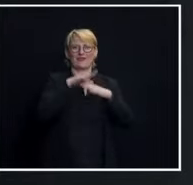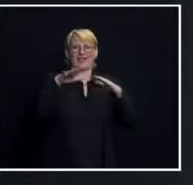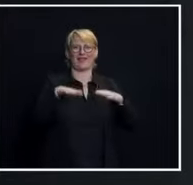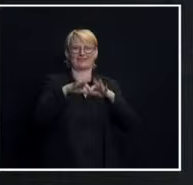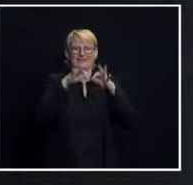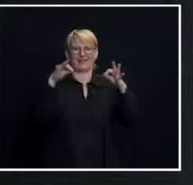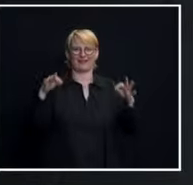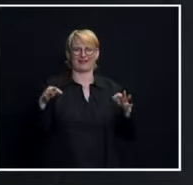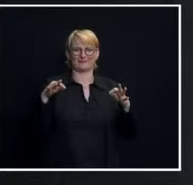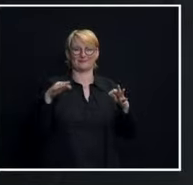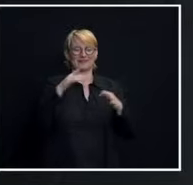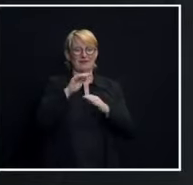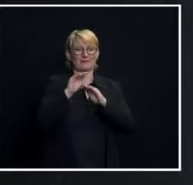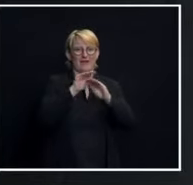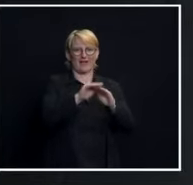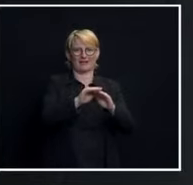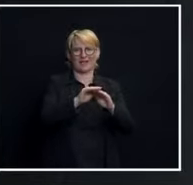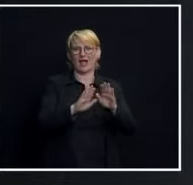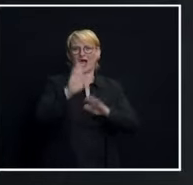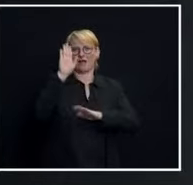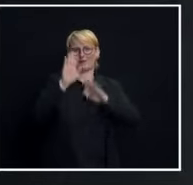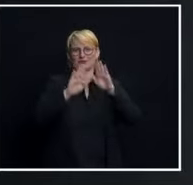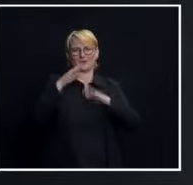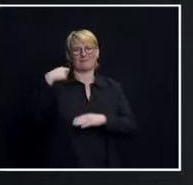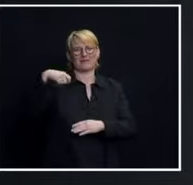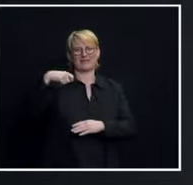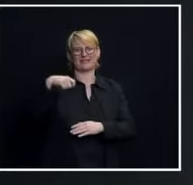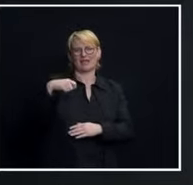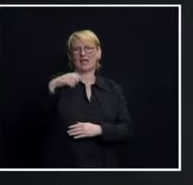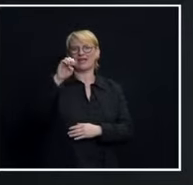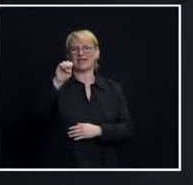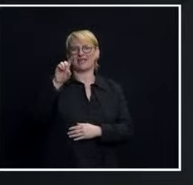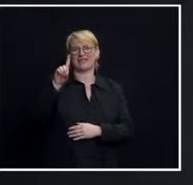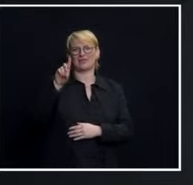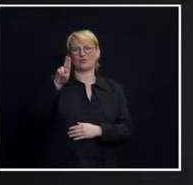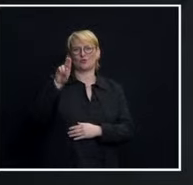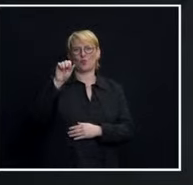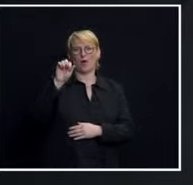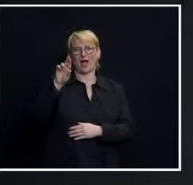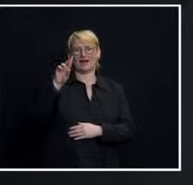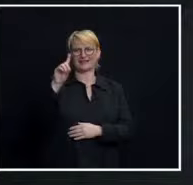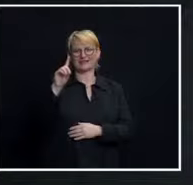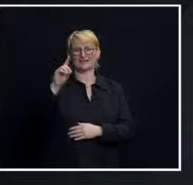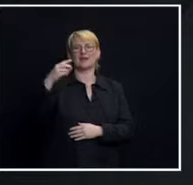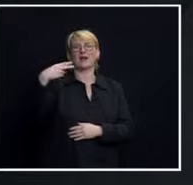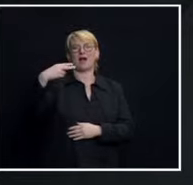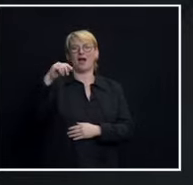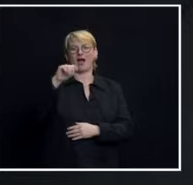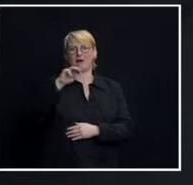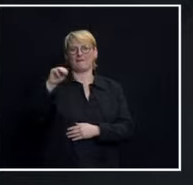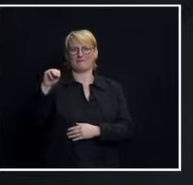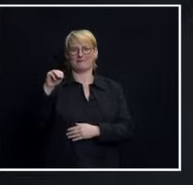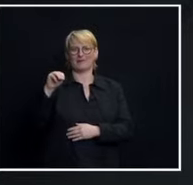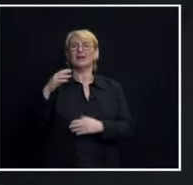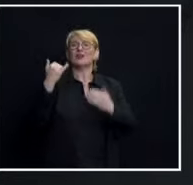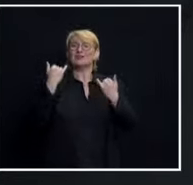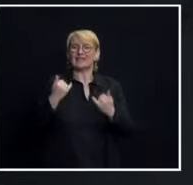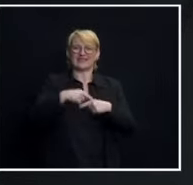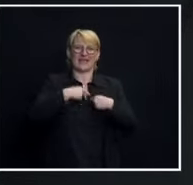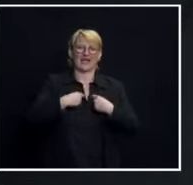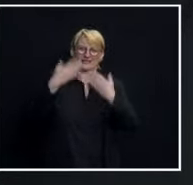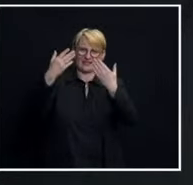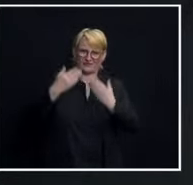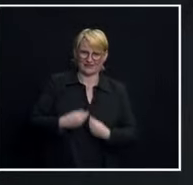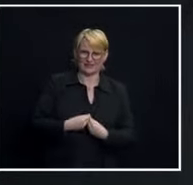den ermordeten Abgeordneten und Minister Eduard Hamm. Und ich begrüße jetzt ganz, ganz herzlich unsere Landtagspräsidentin